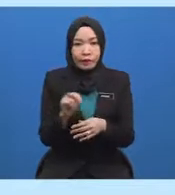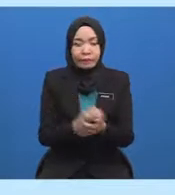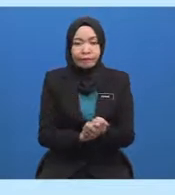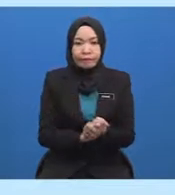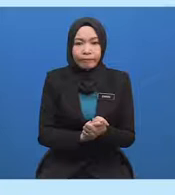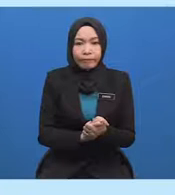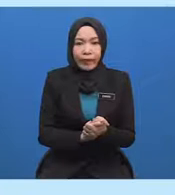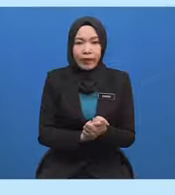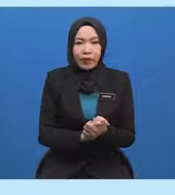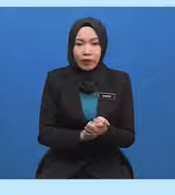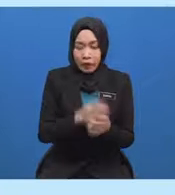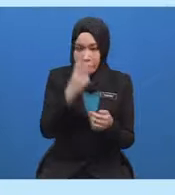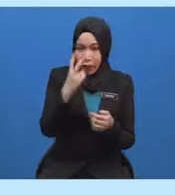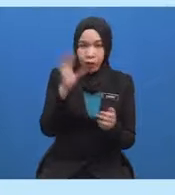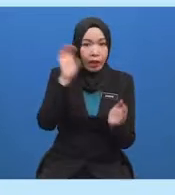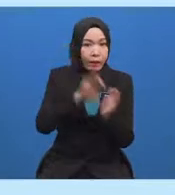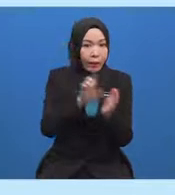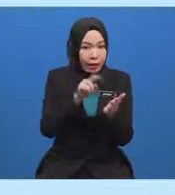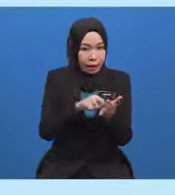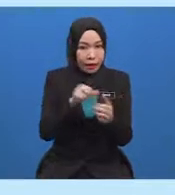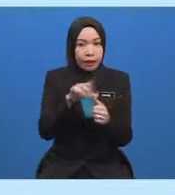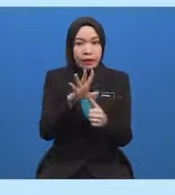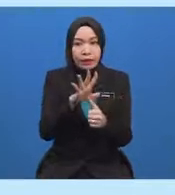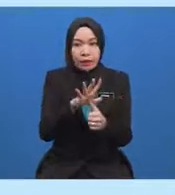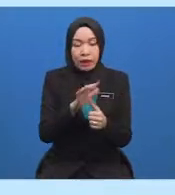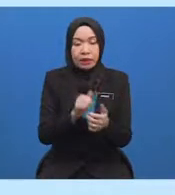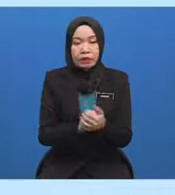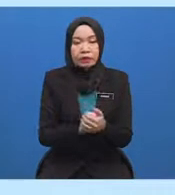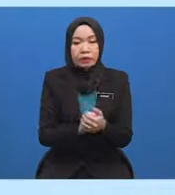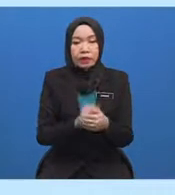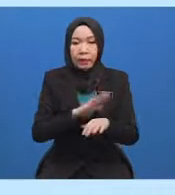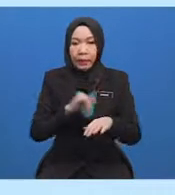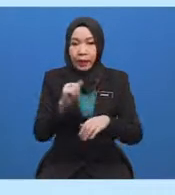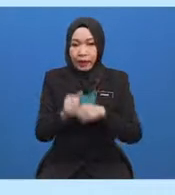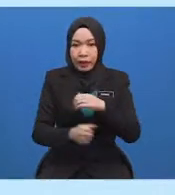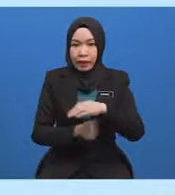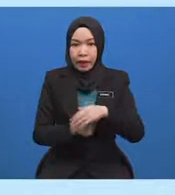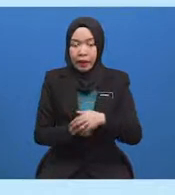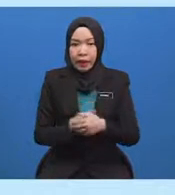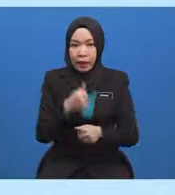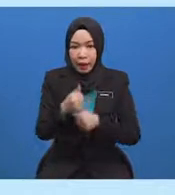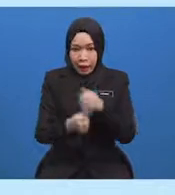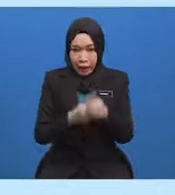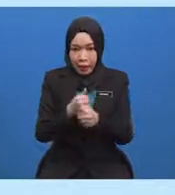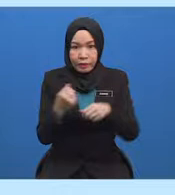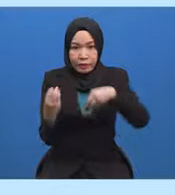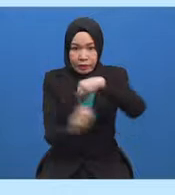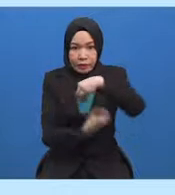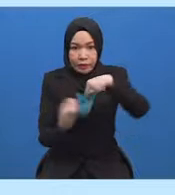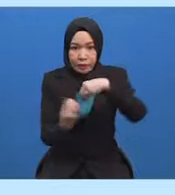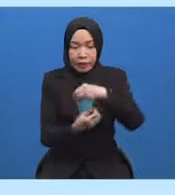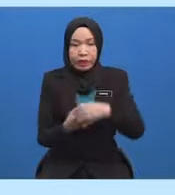timurid akan nampak salah satu kesan yang ketare terhadap alam sekitar ialah kemusnahan